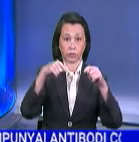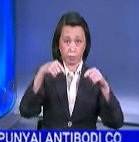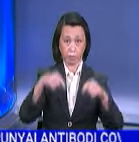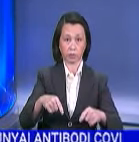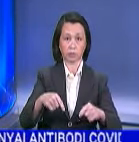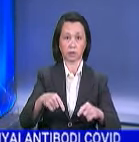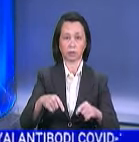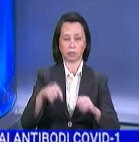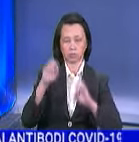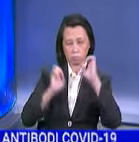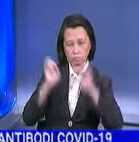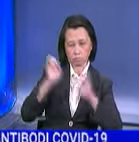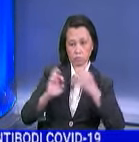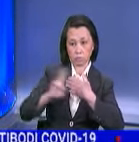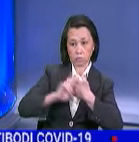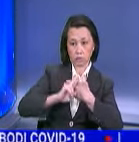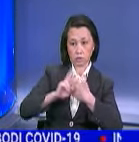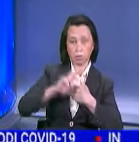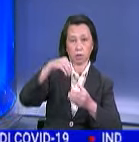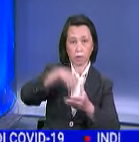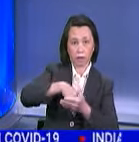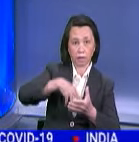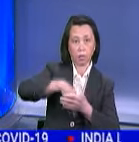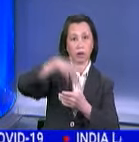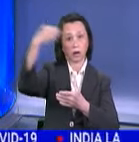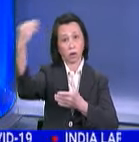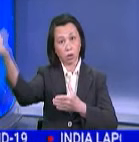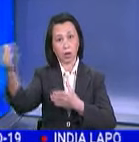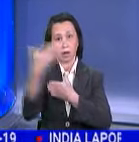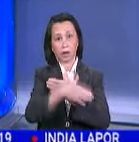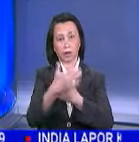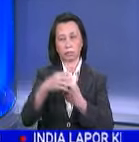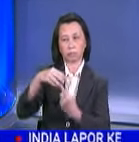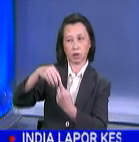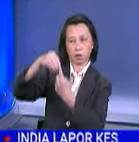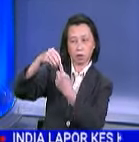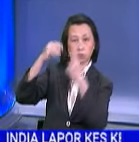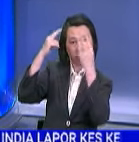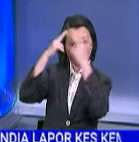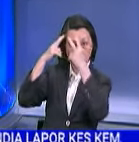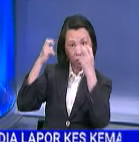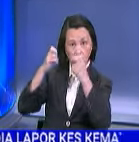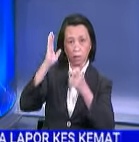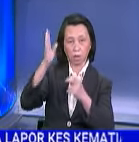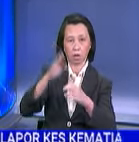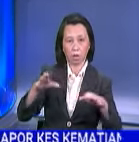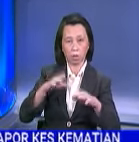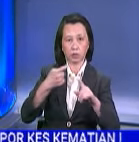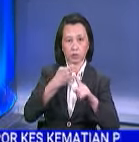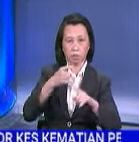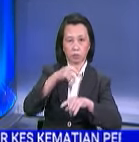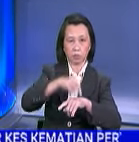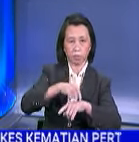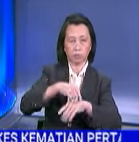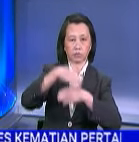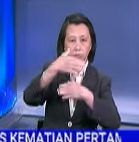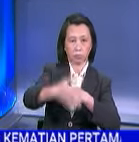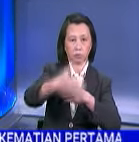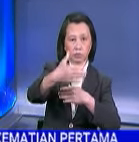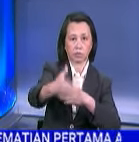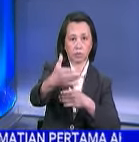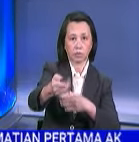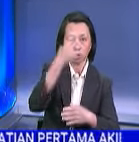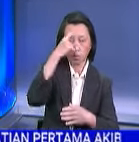Selain itu, penilaian risiko dalam dan luar negara khususnya di Arab Saudi akan dijalankan dari semasa ke semasa